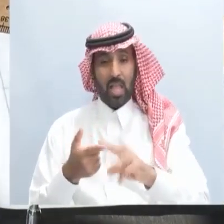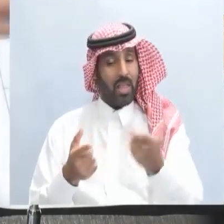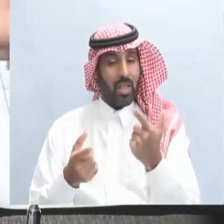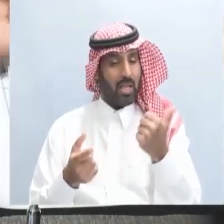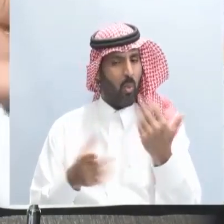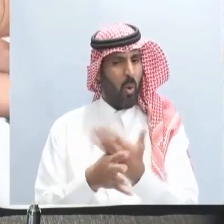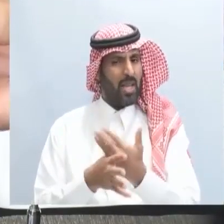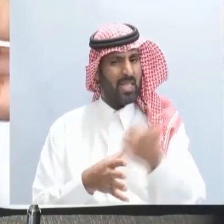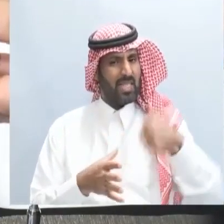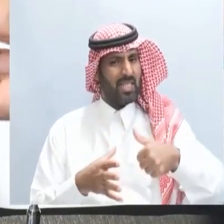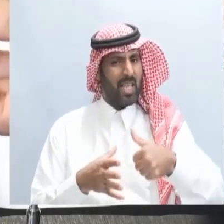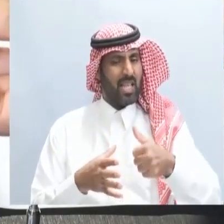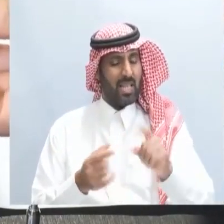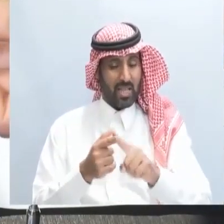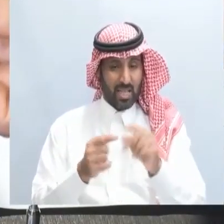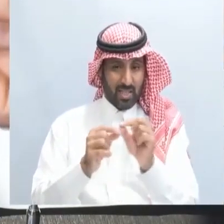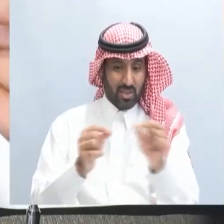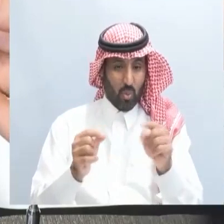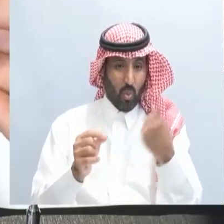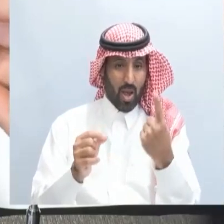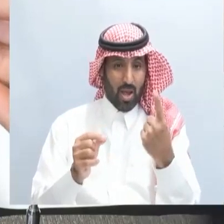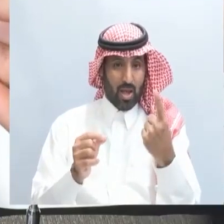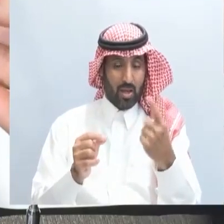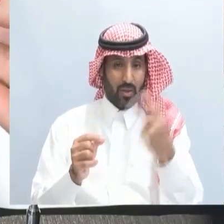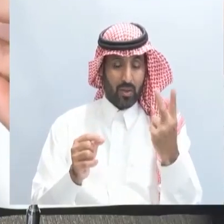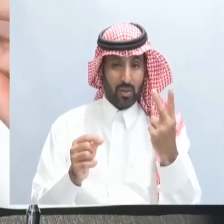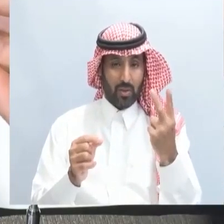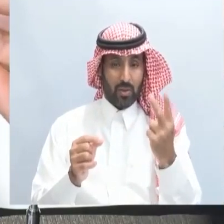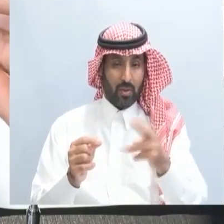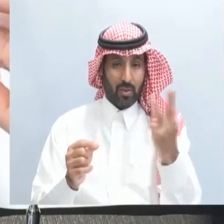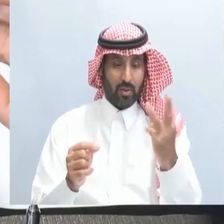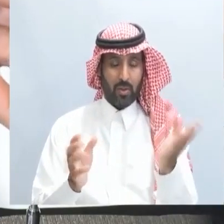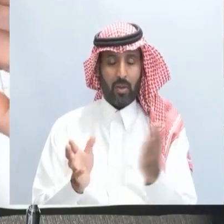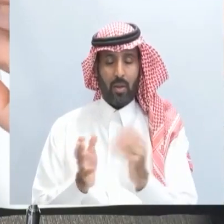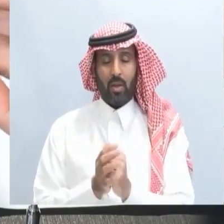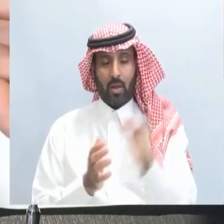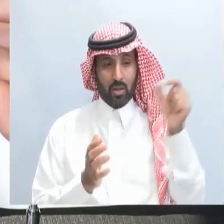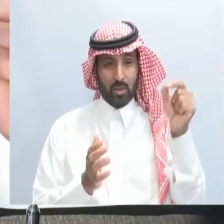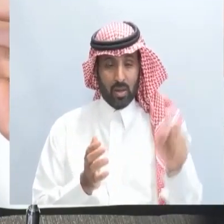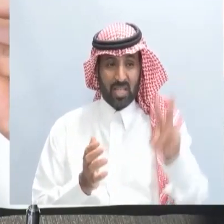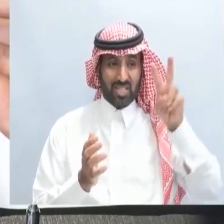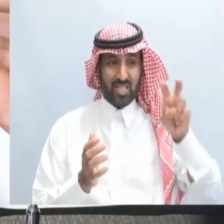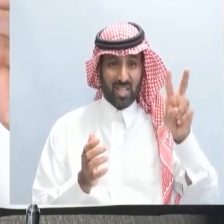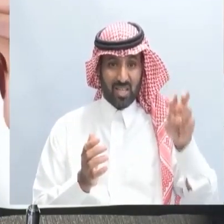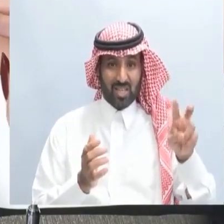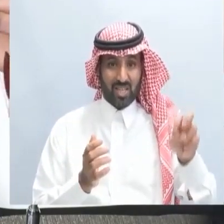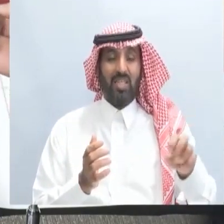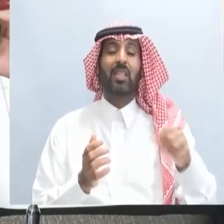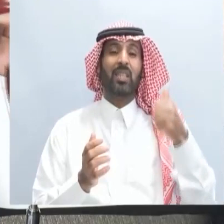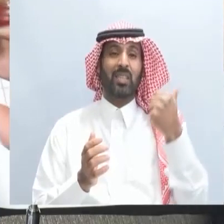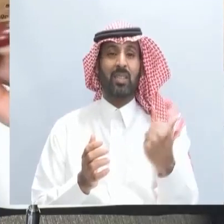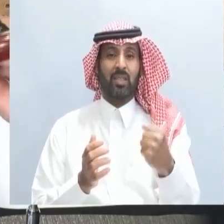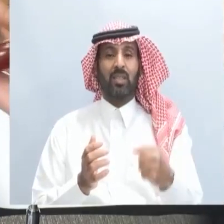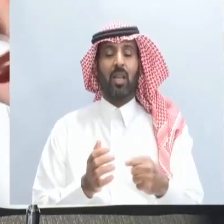60 لانني قمت بوضع واحد اين 3 بالتالي 20 و20 و20 اصبح